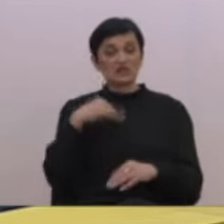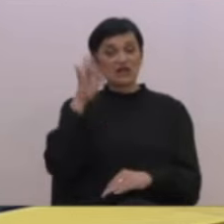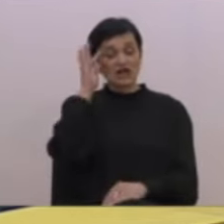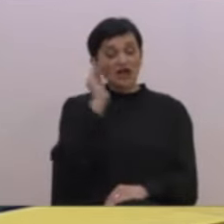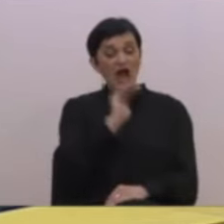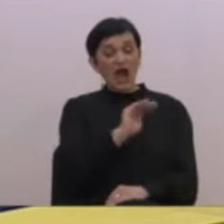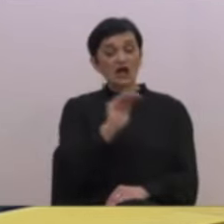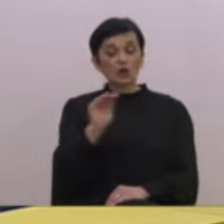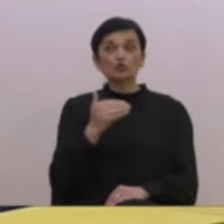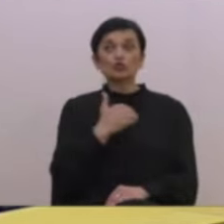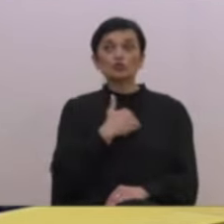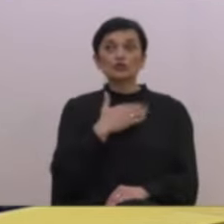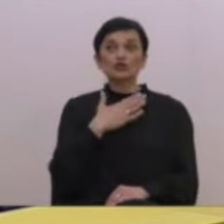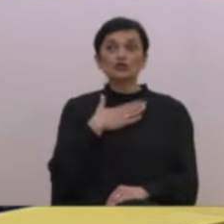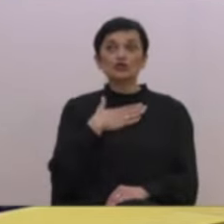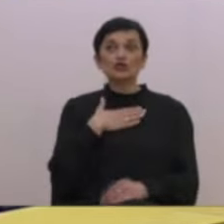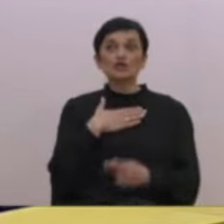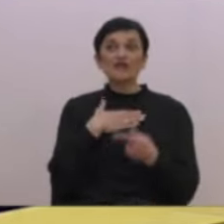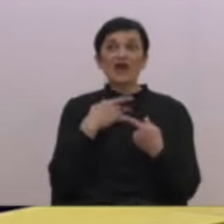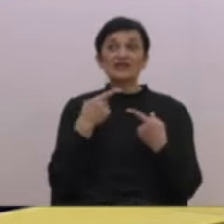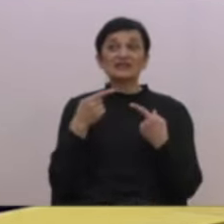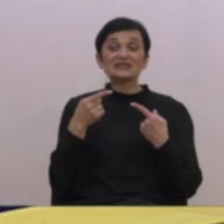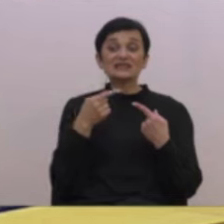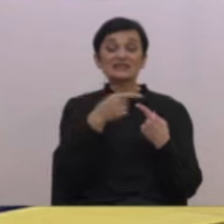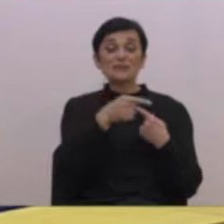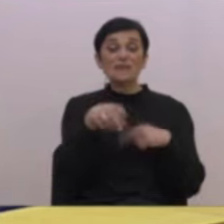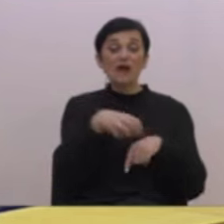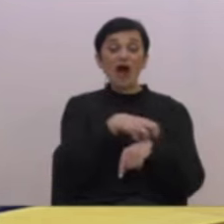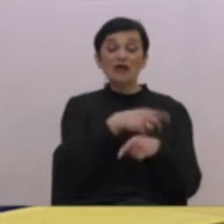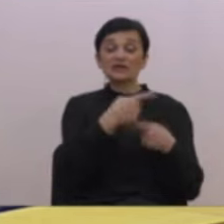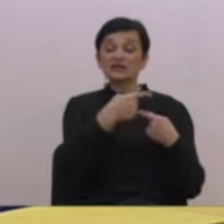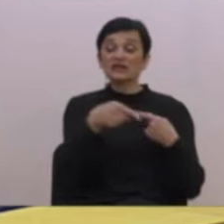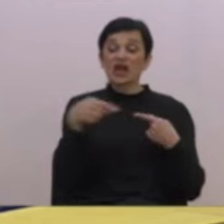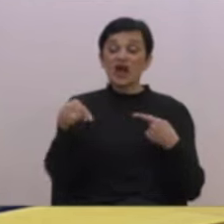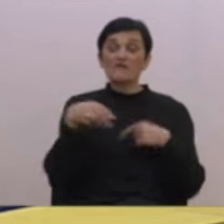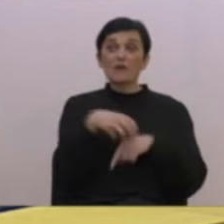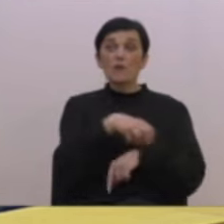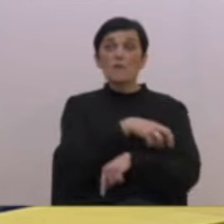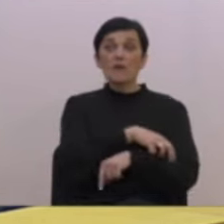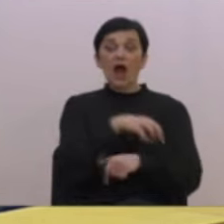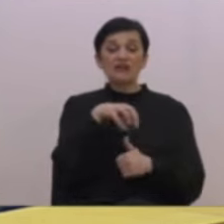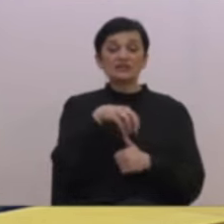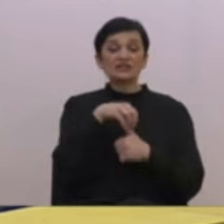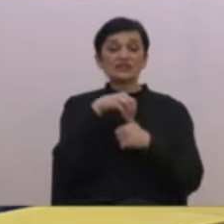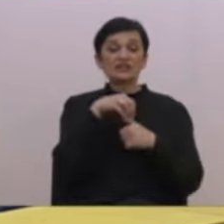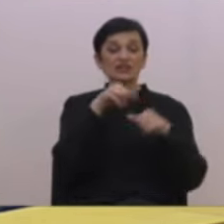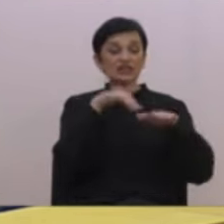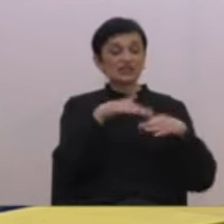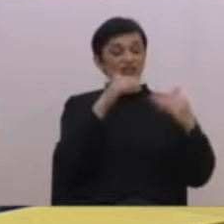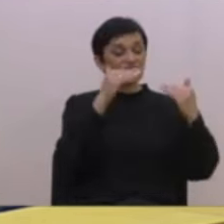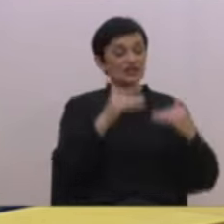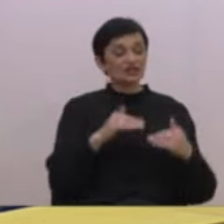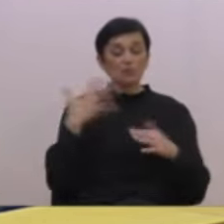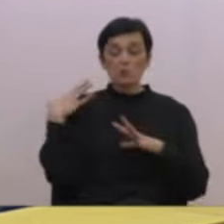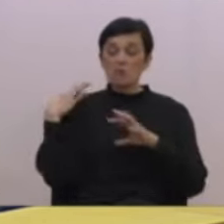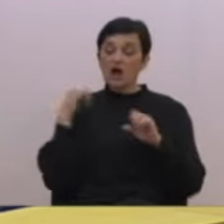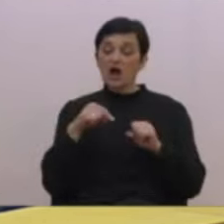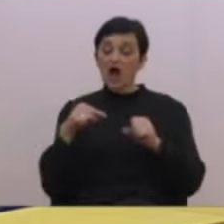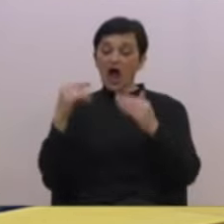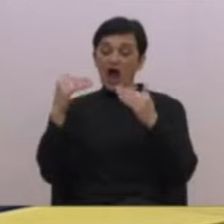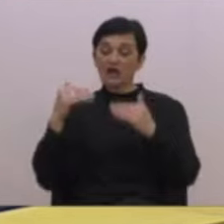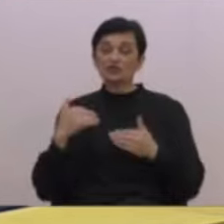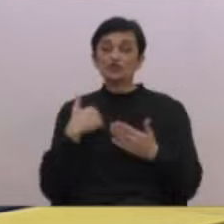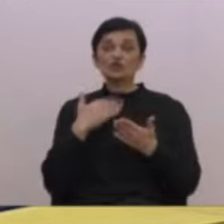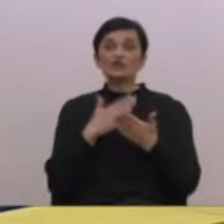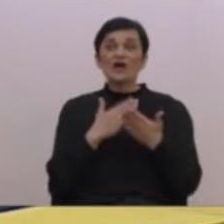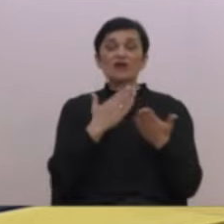ne sva partie, mi-a scăgat sva, ce ne partii lidere, bi ar adgene si azi, adgene ce ne hardam ce ne mișcăm, primary si da,